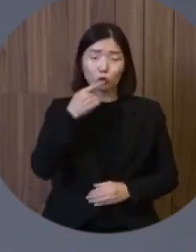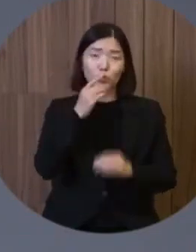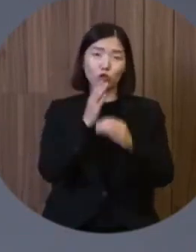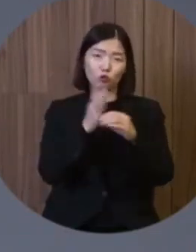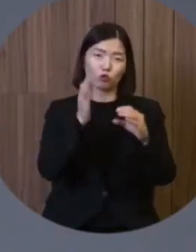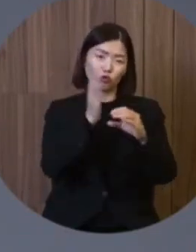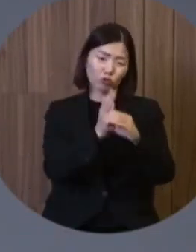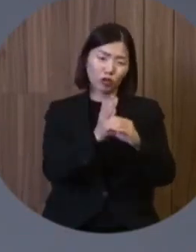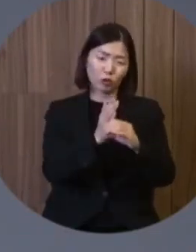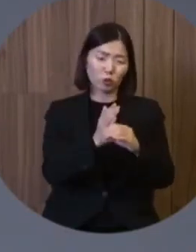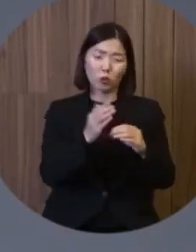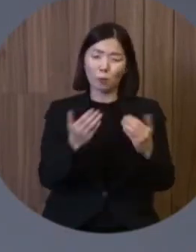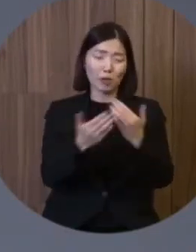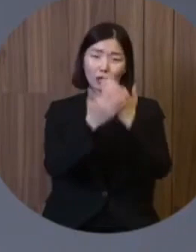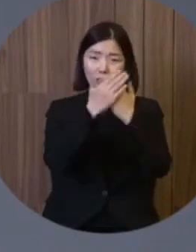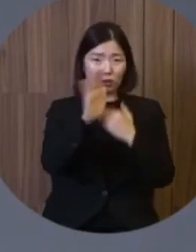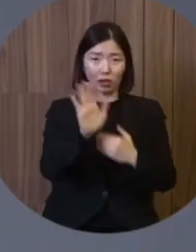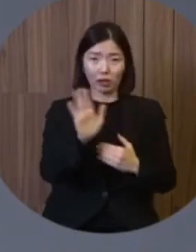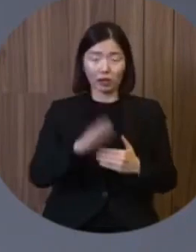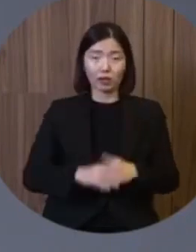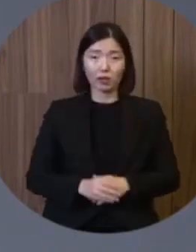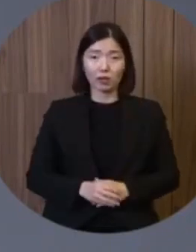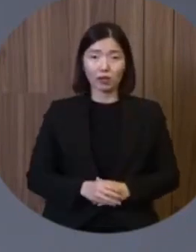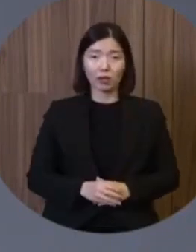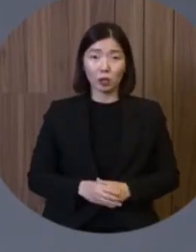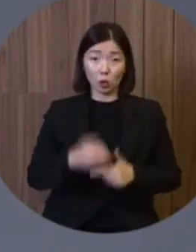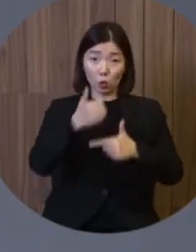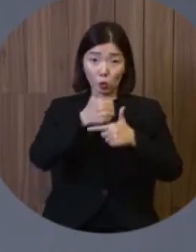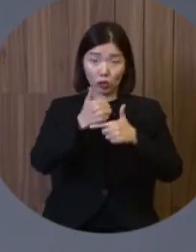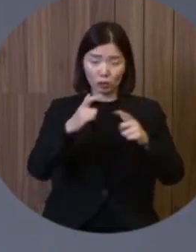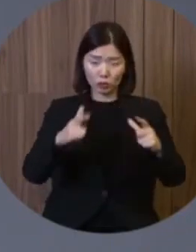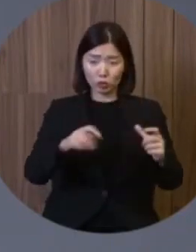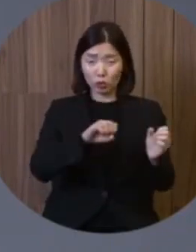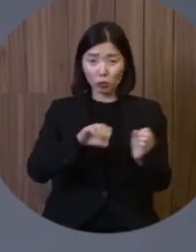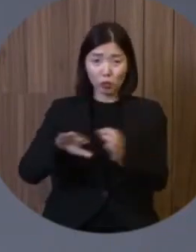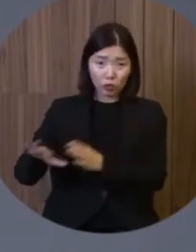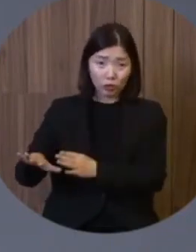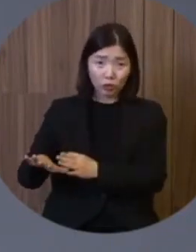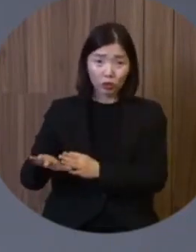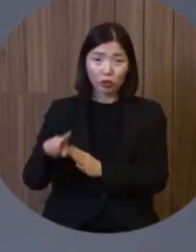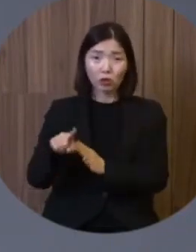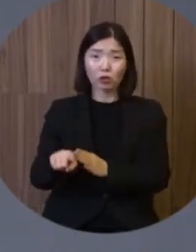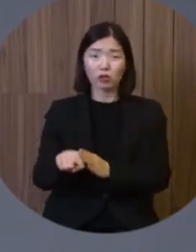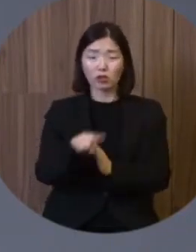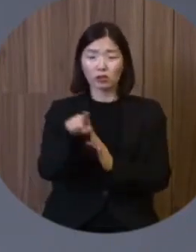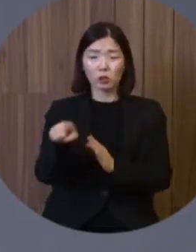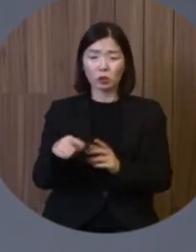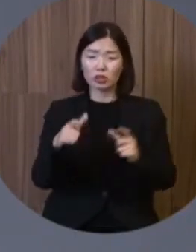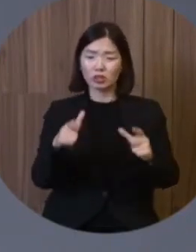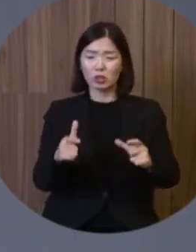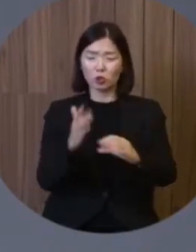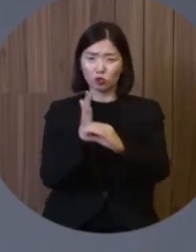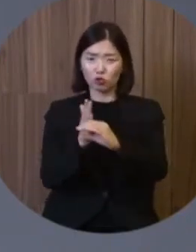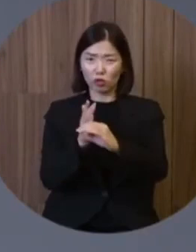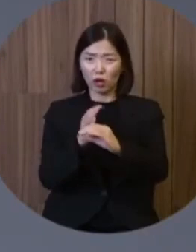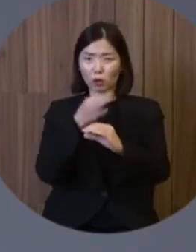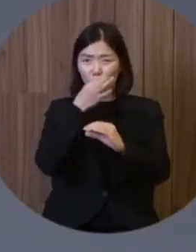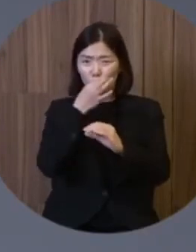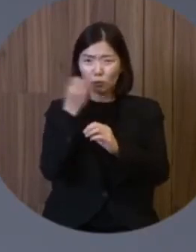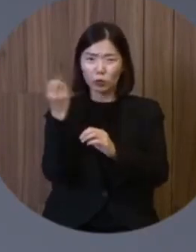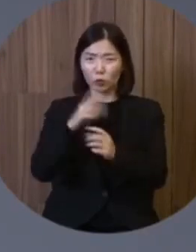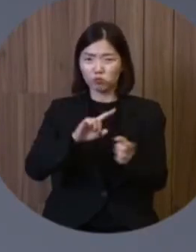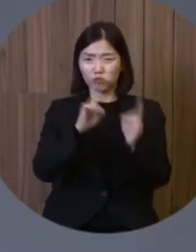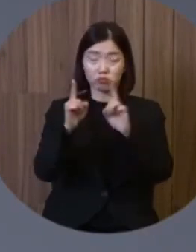민주주의가 후퇴될 것입니다. 호남을 고립시켰던 망국적 지역주의가